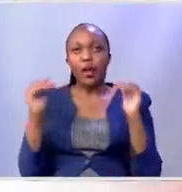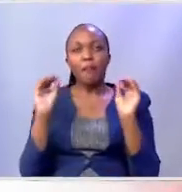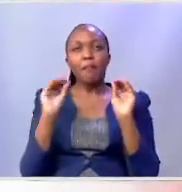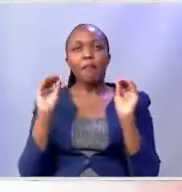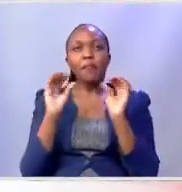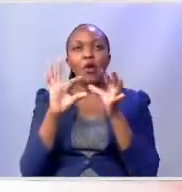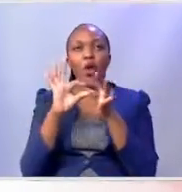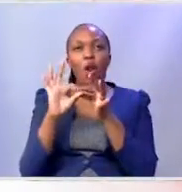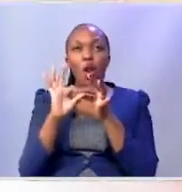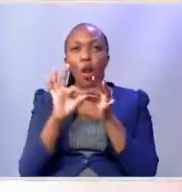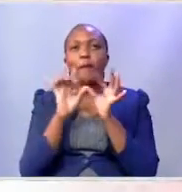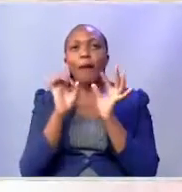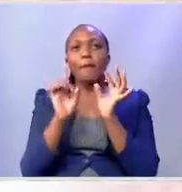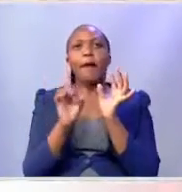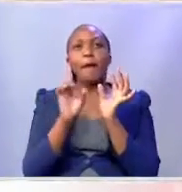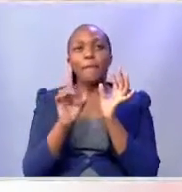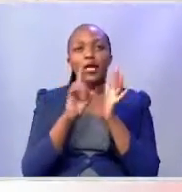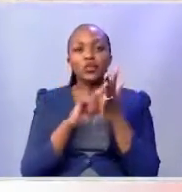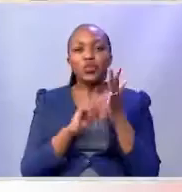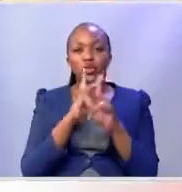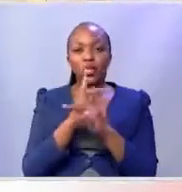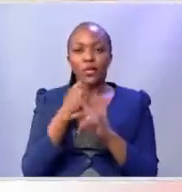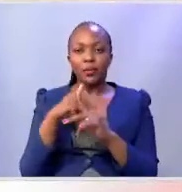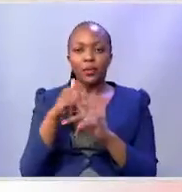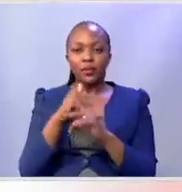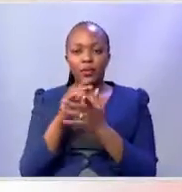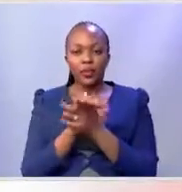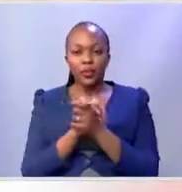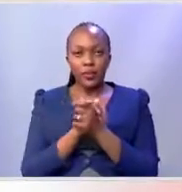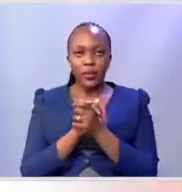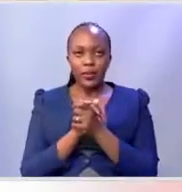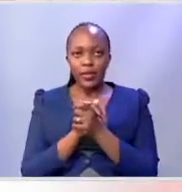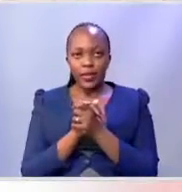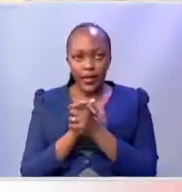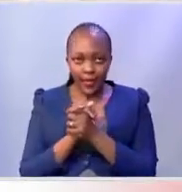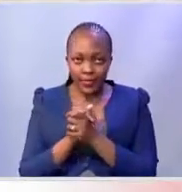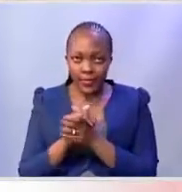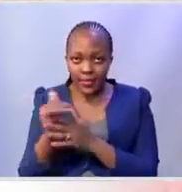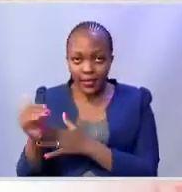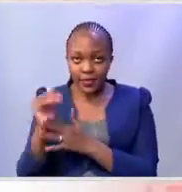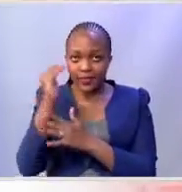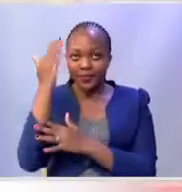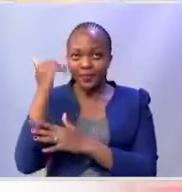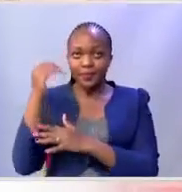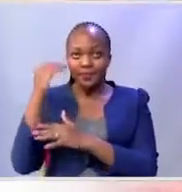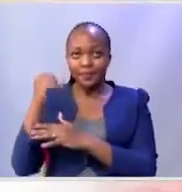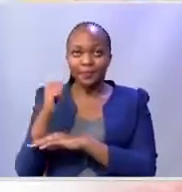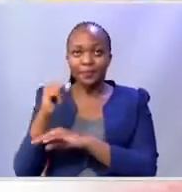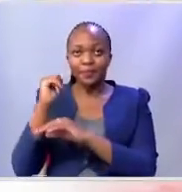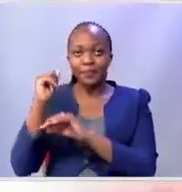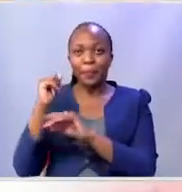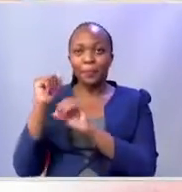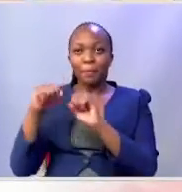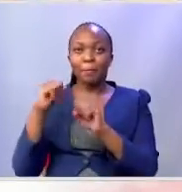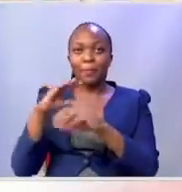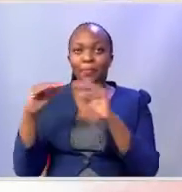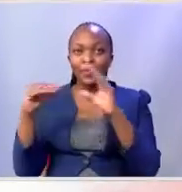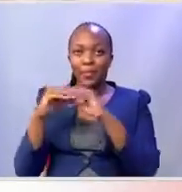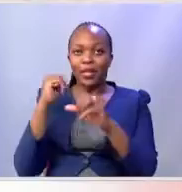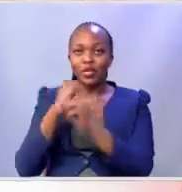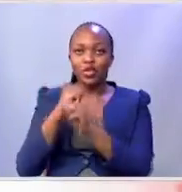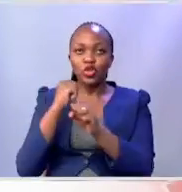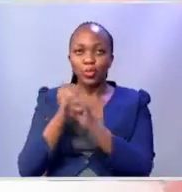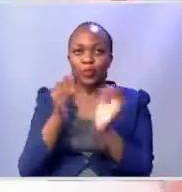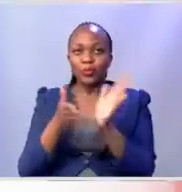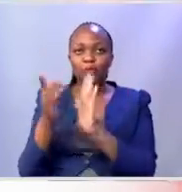nini? The country's number 2 said if elected Kenya's president in the 2022 general election will create job opportunities for